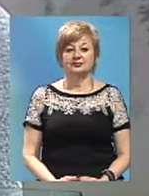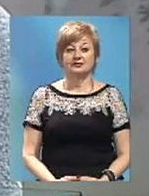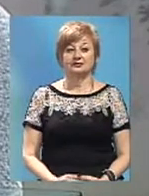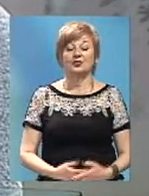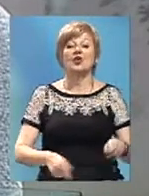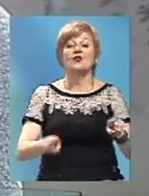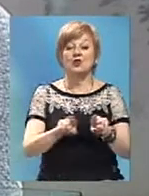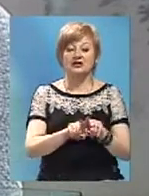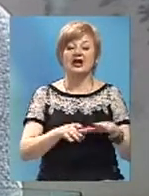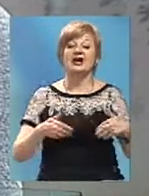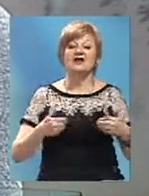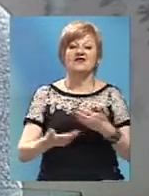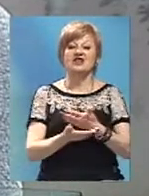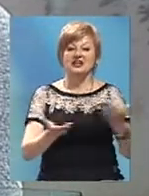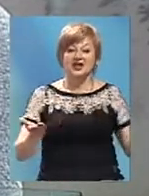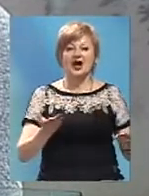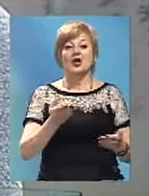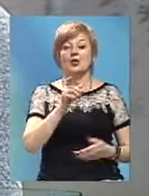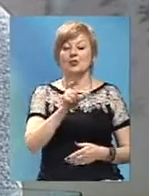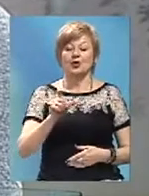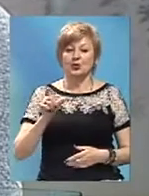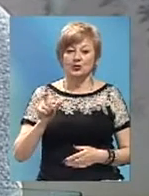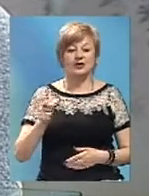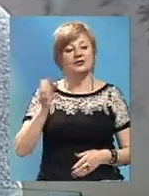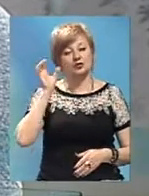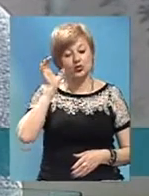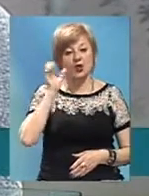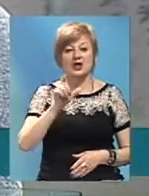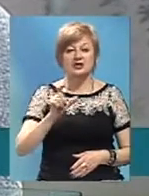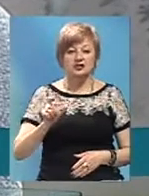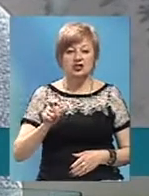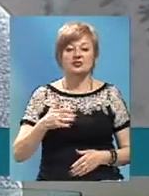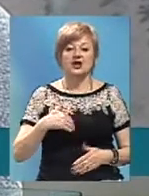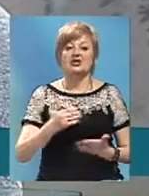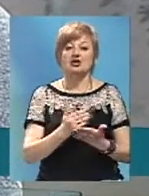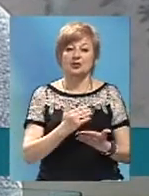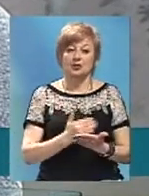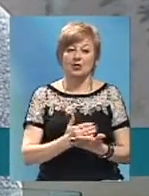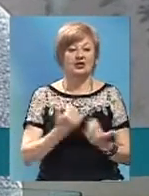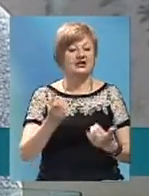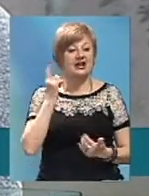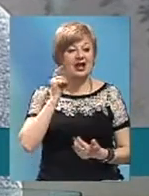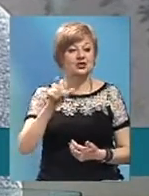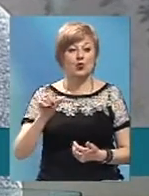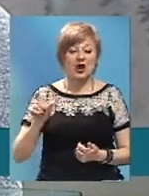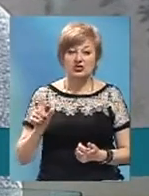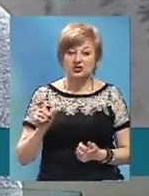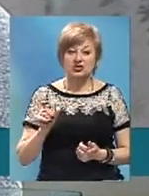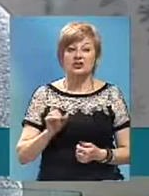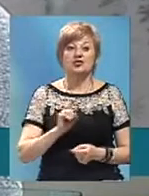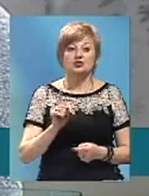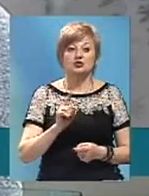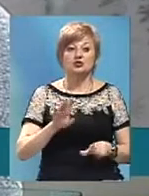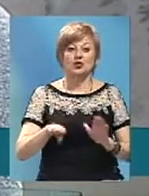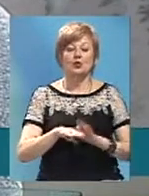Ось так вітаємо улюблених глядачів і слухачів Суспільного. Для слухачів повідомляємо, що під